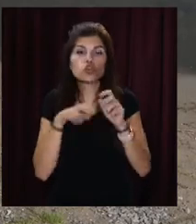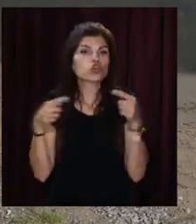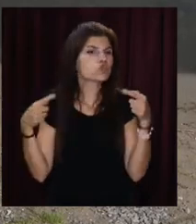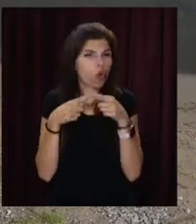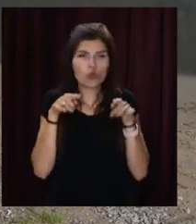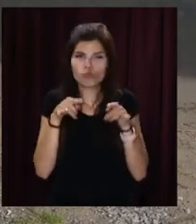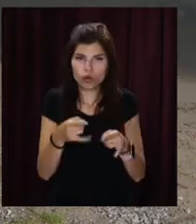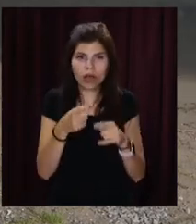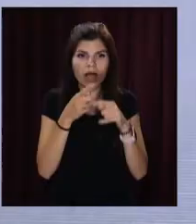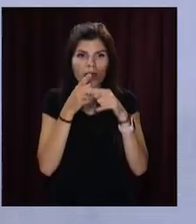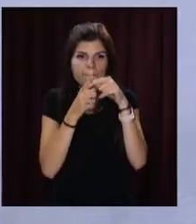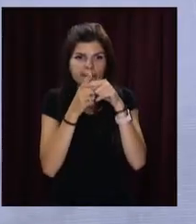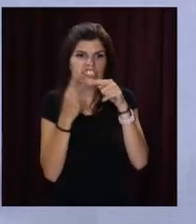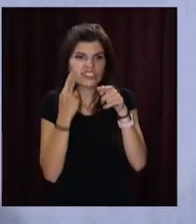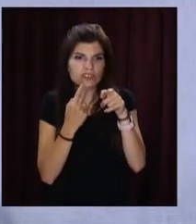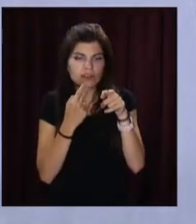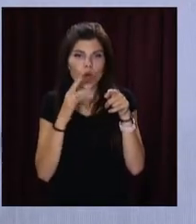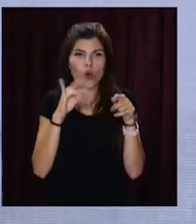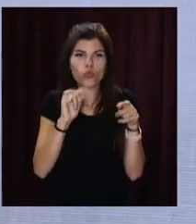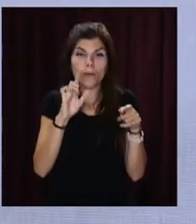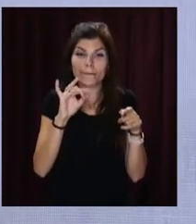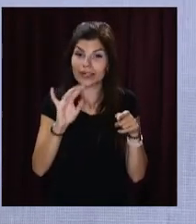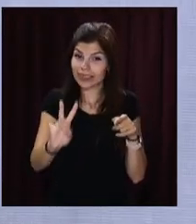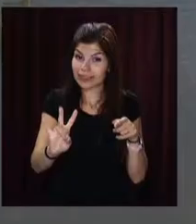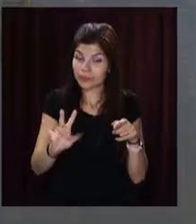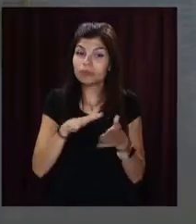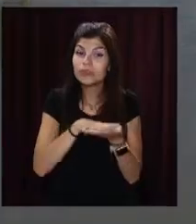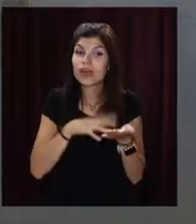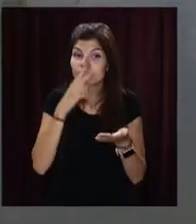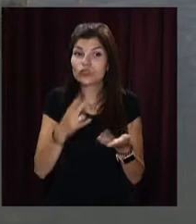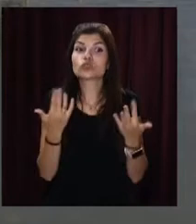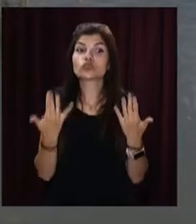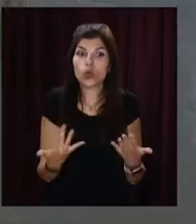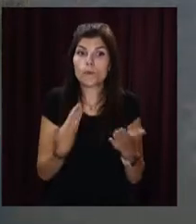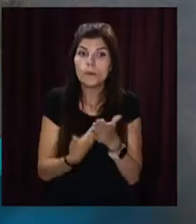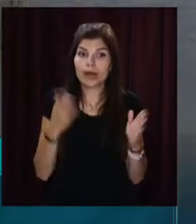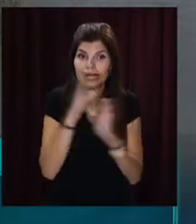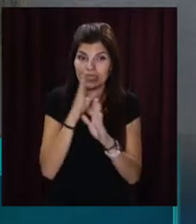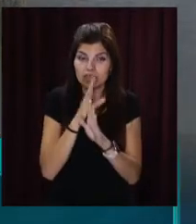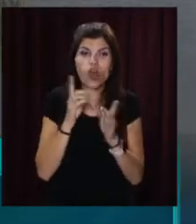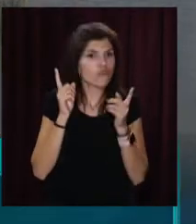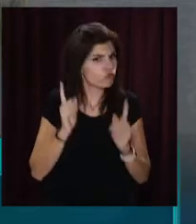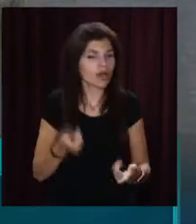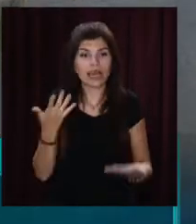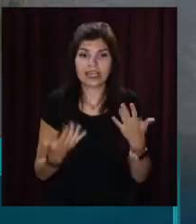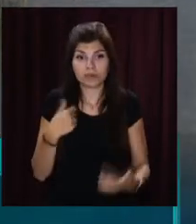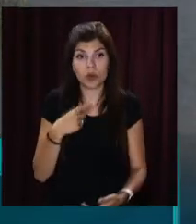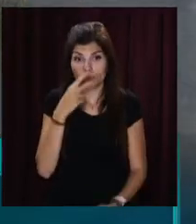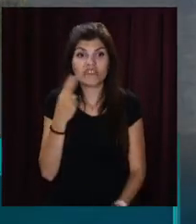декількома хімічними реагентами. Колір виявляє рівень кисню у воді. Ми шукаємо чіткий колір, це